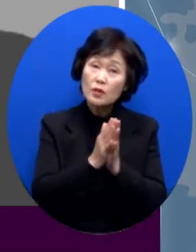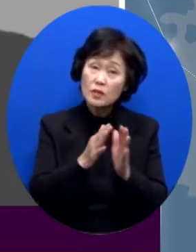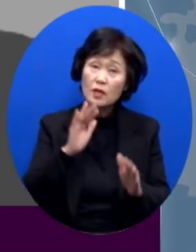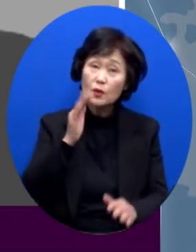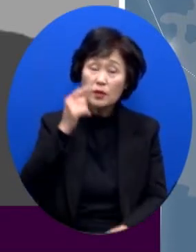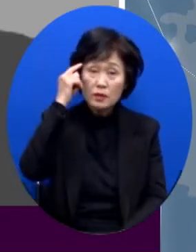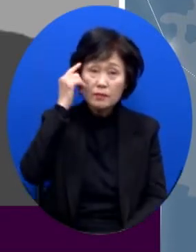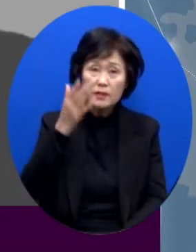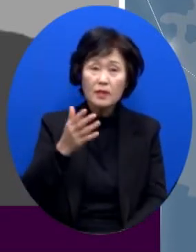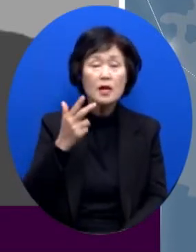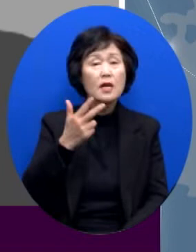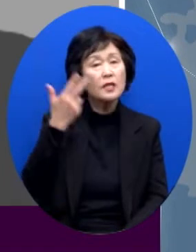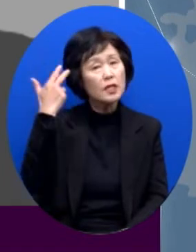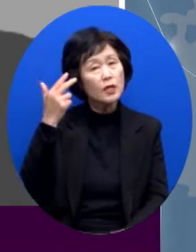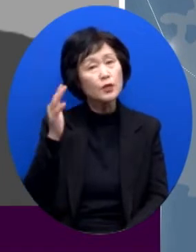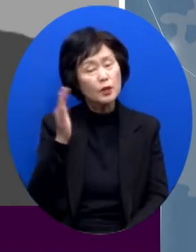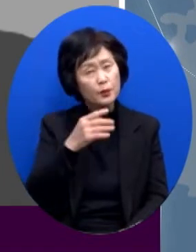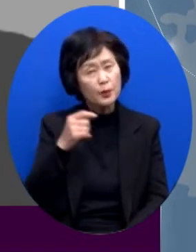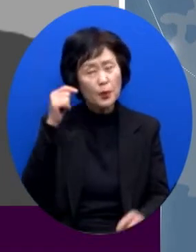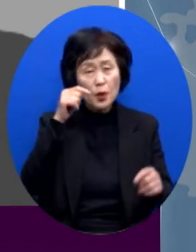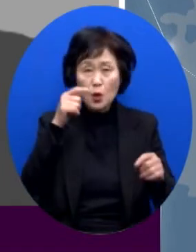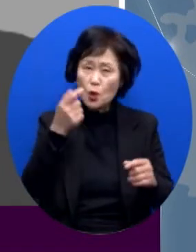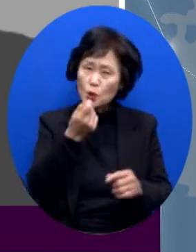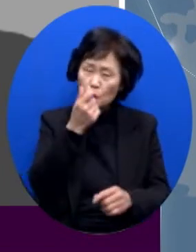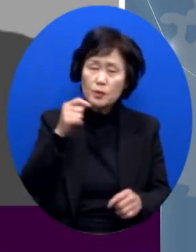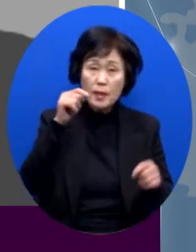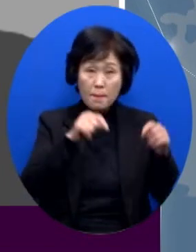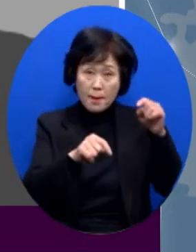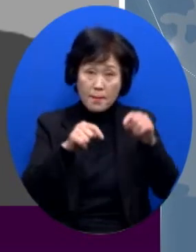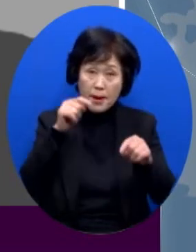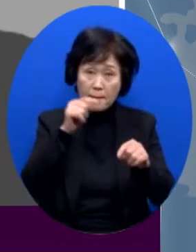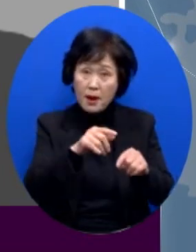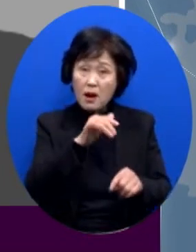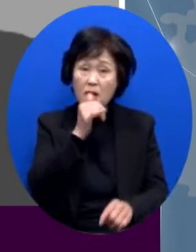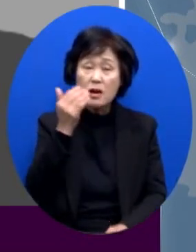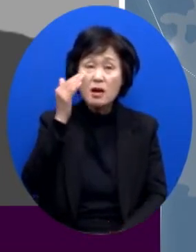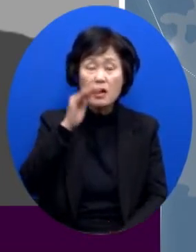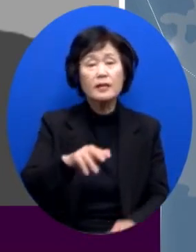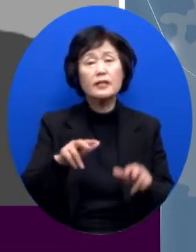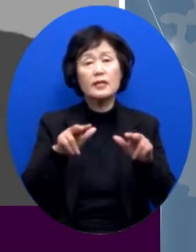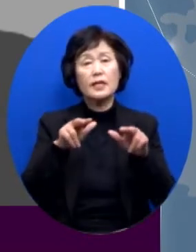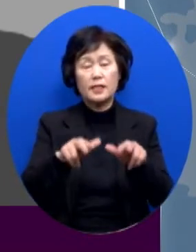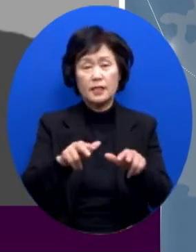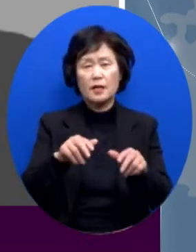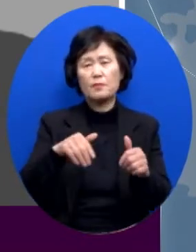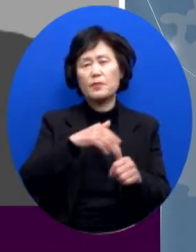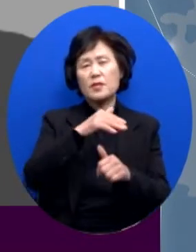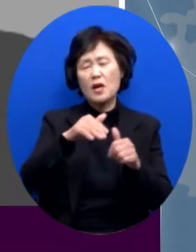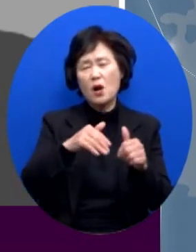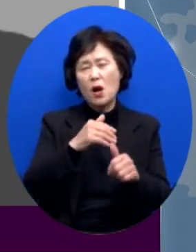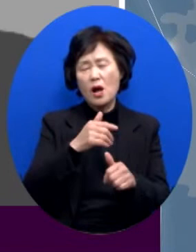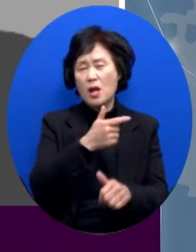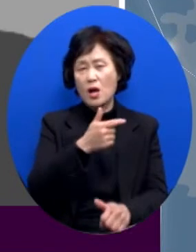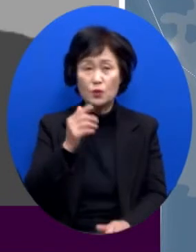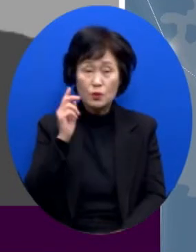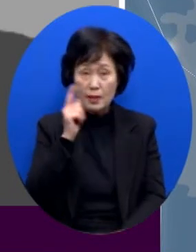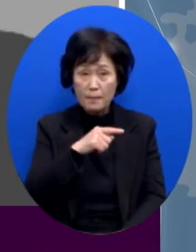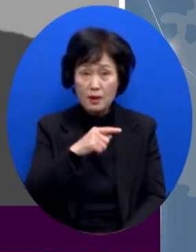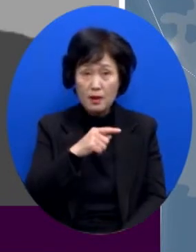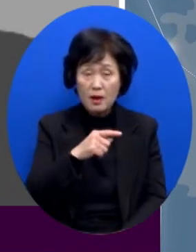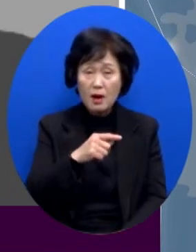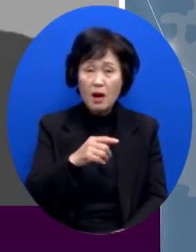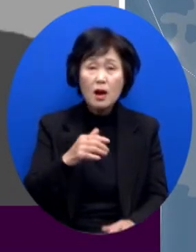시작되었는데 3대 지금 상황이 안 좋은게 다른 주민들 하고 연락이 잘 안 됬을 때 입니다 4